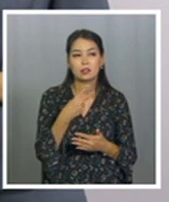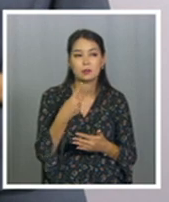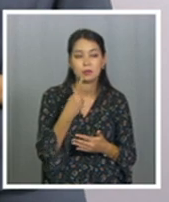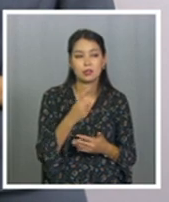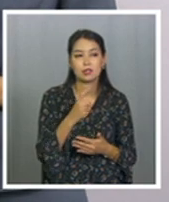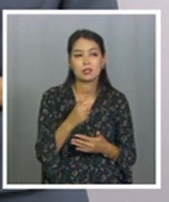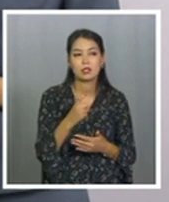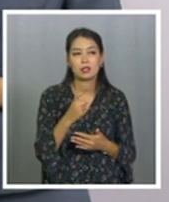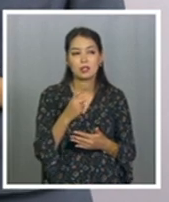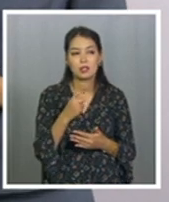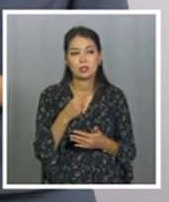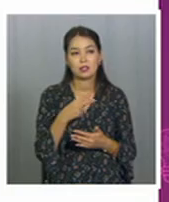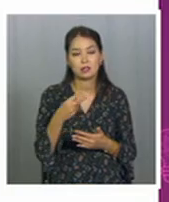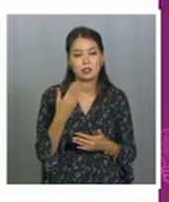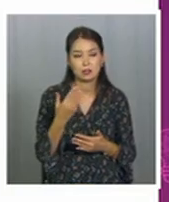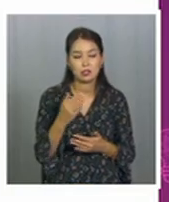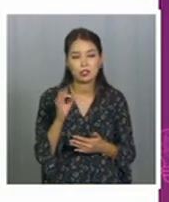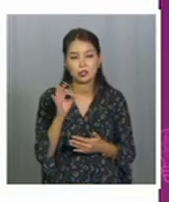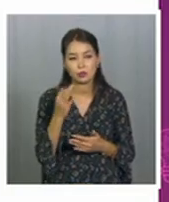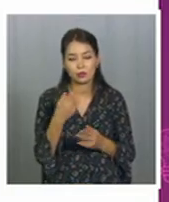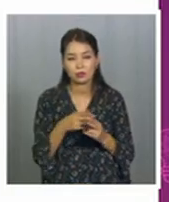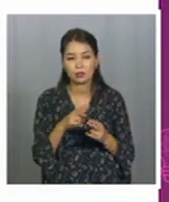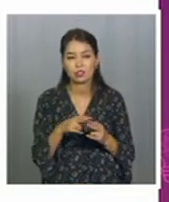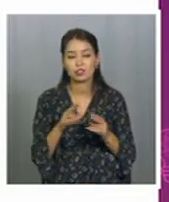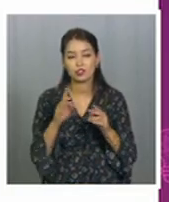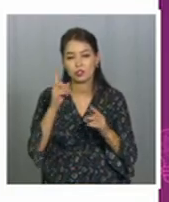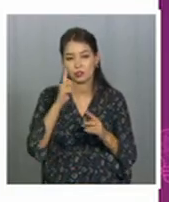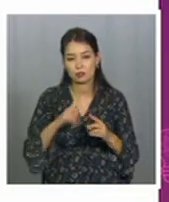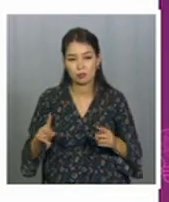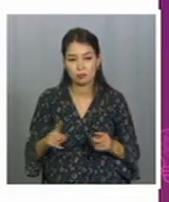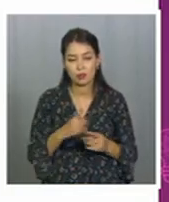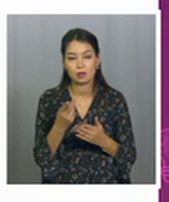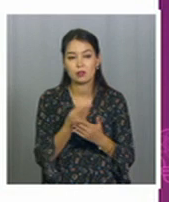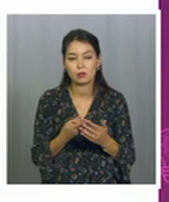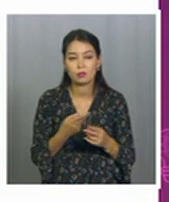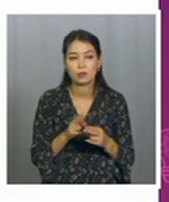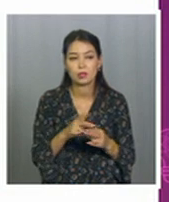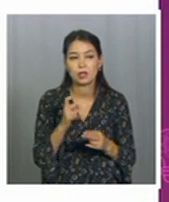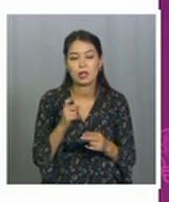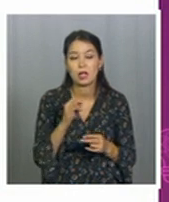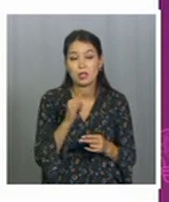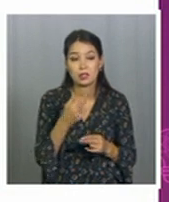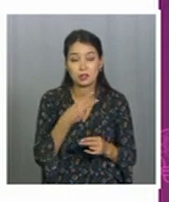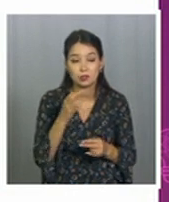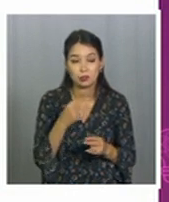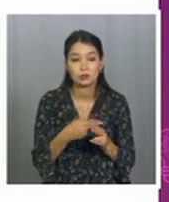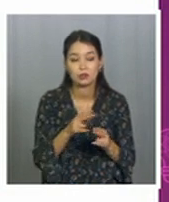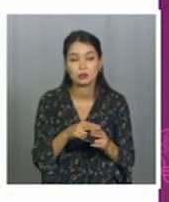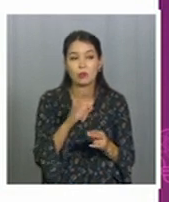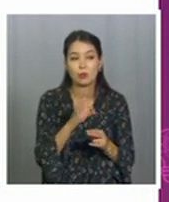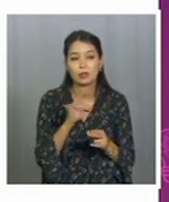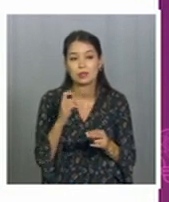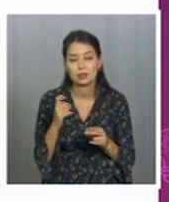түзулерін жүргізейік. Және y тең 0 дегеніміз ол ox осы. Сонда бізге осы